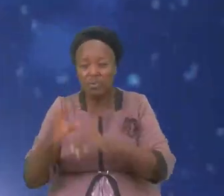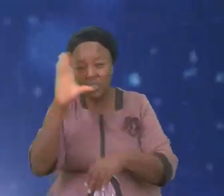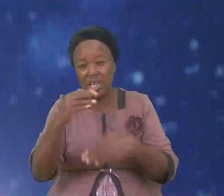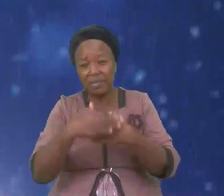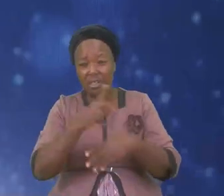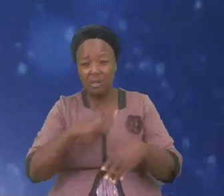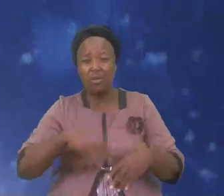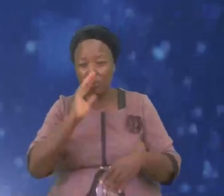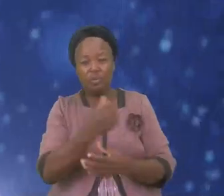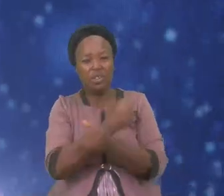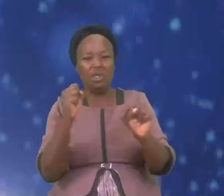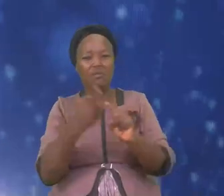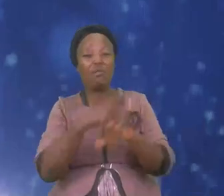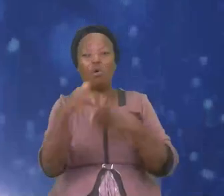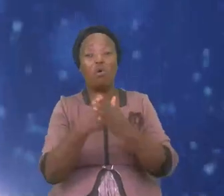Verset 3 dit,